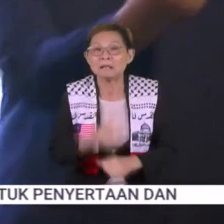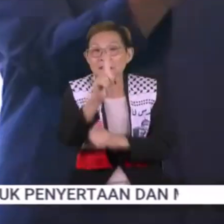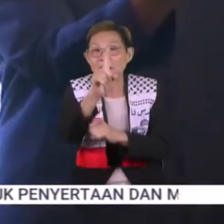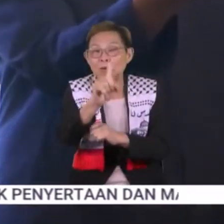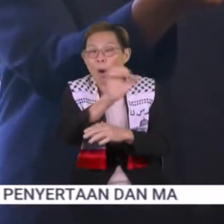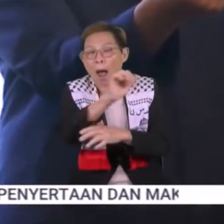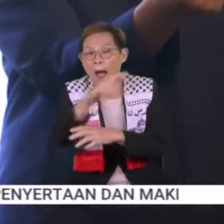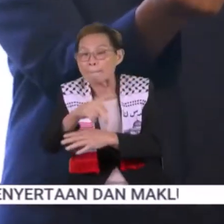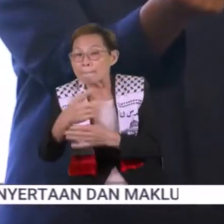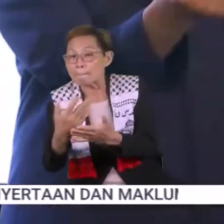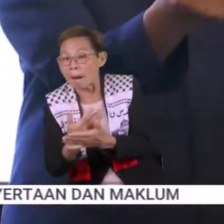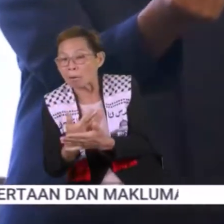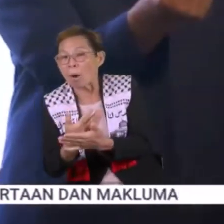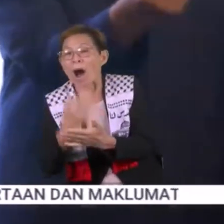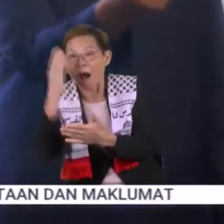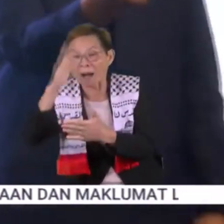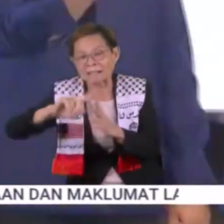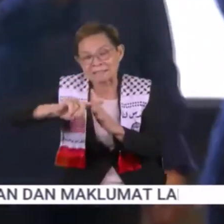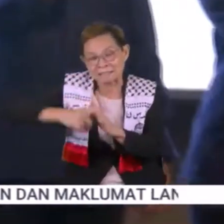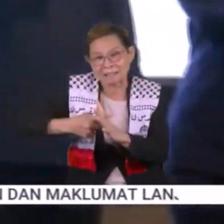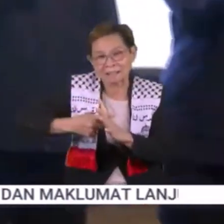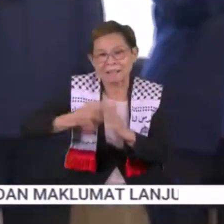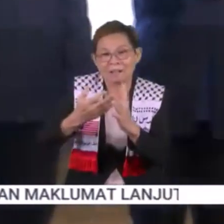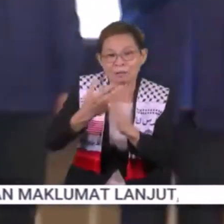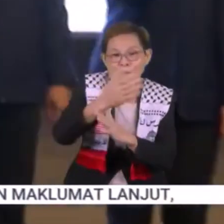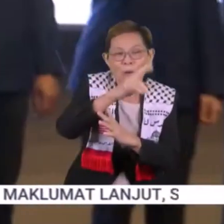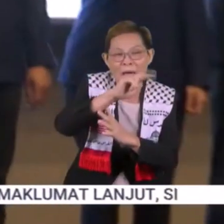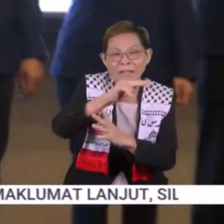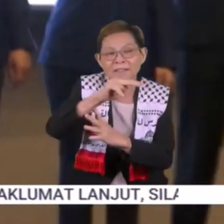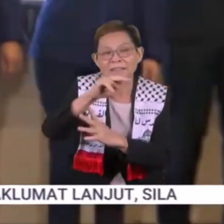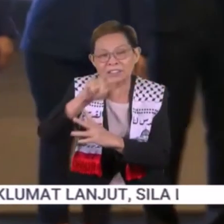Satu aplikasi baharu akan turut diperkenal menerusi